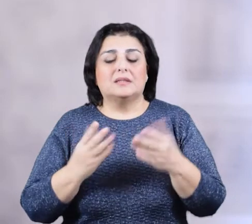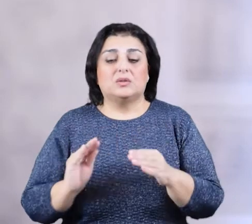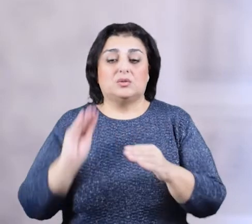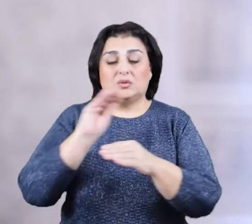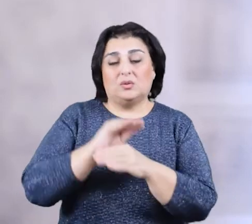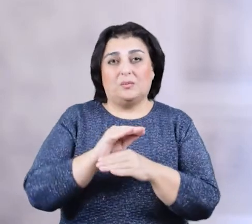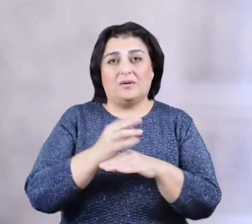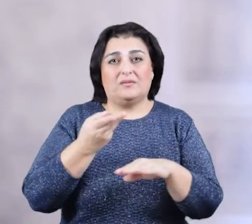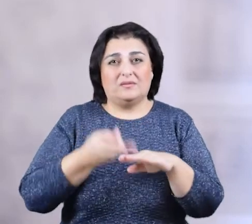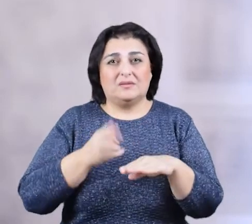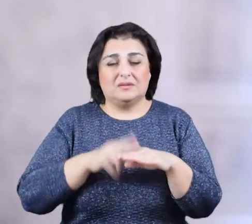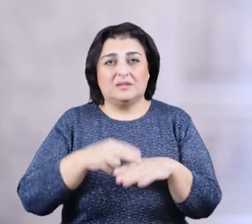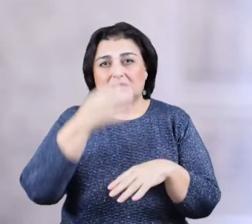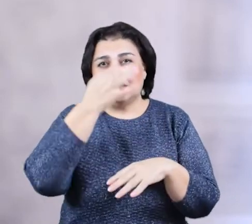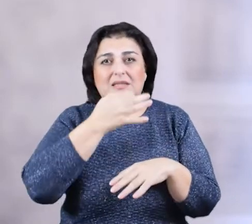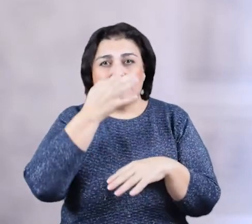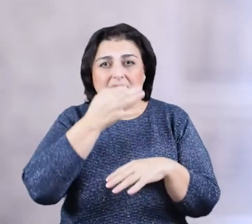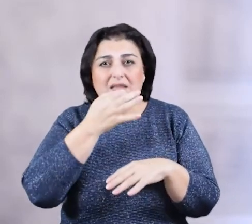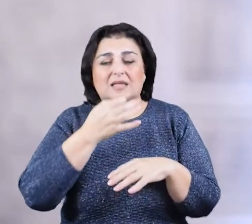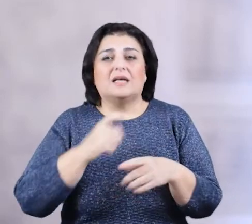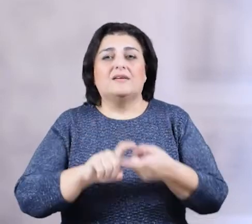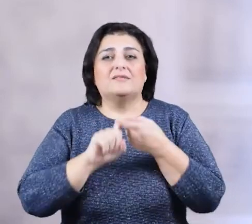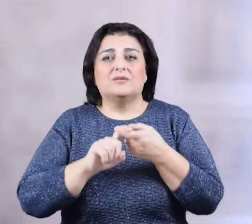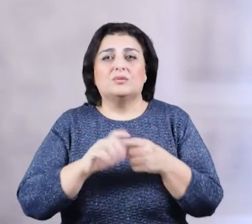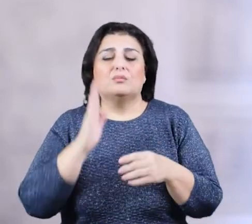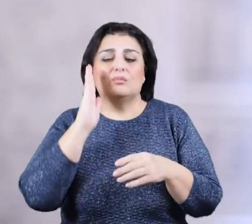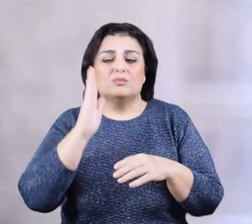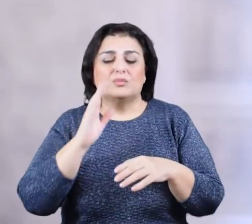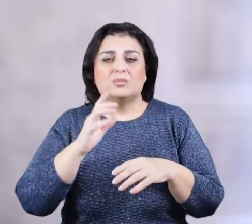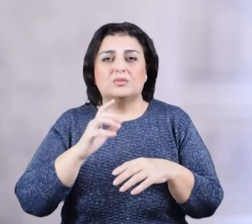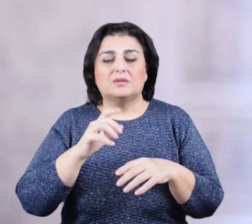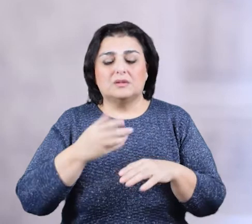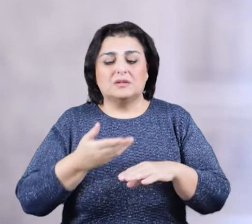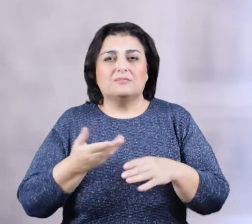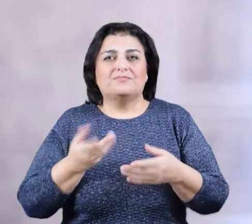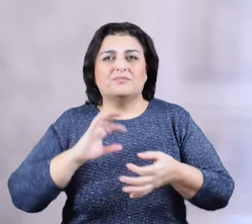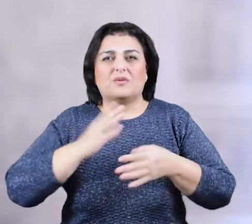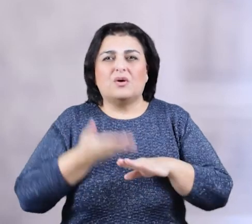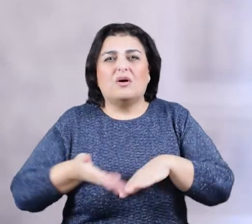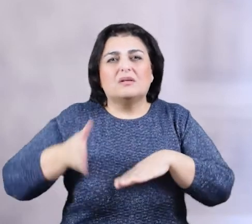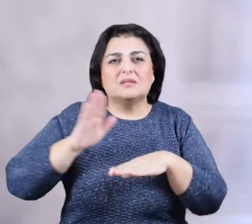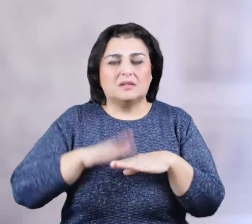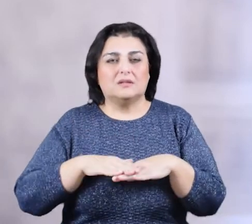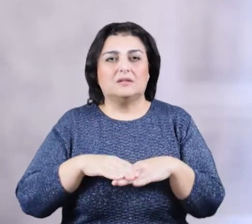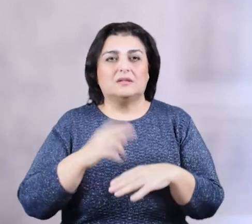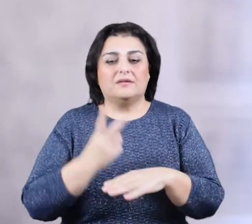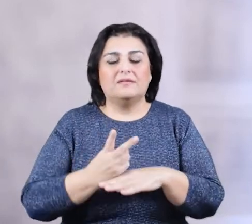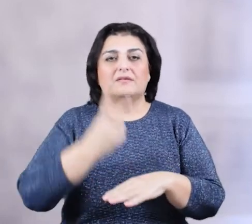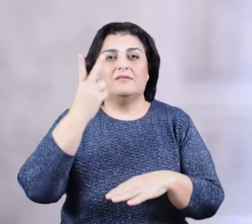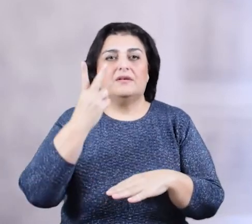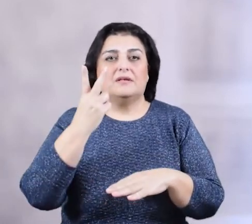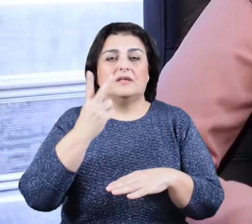xüsusilə də onların arasında ağır gedişata malik olan qrip virusu ilə, influenza virusu ilə xəstələnmə halı da